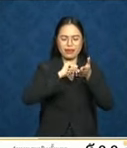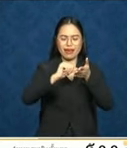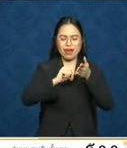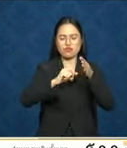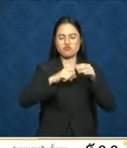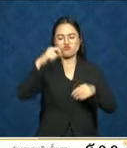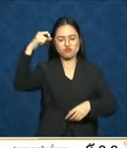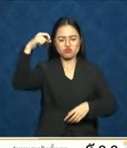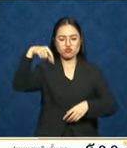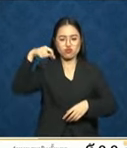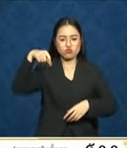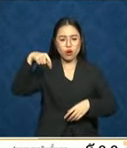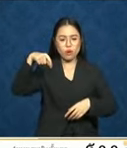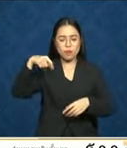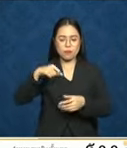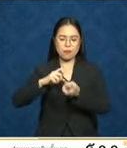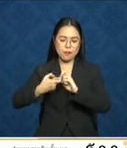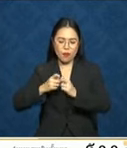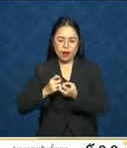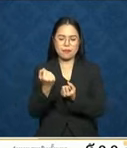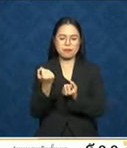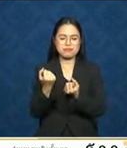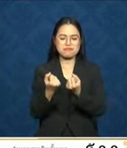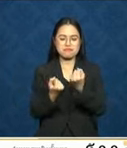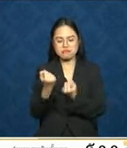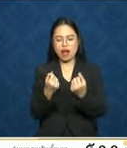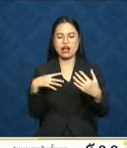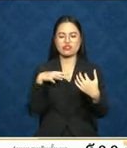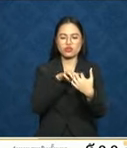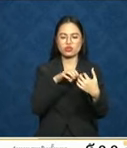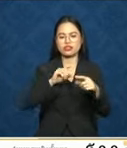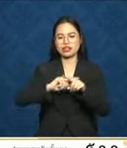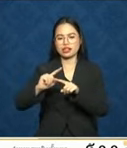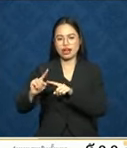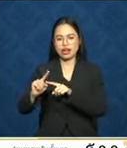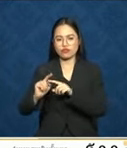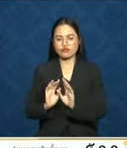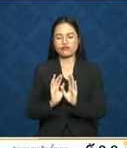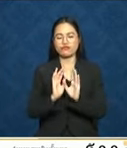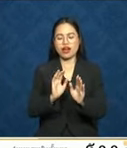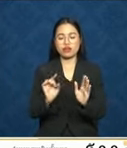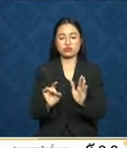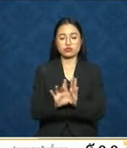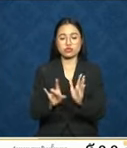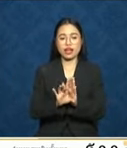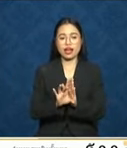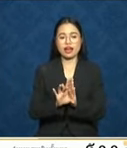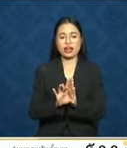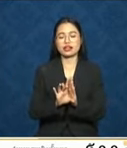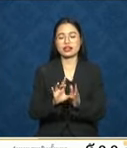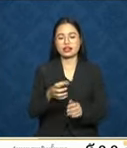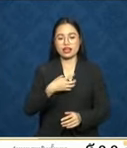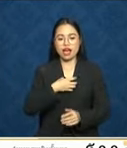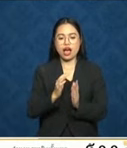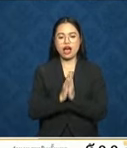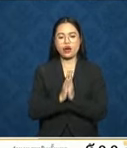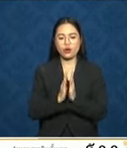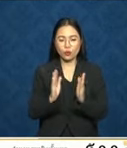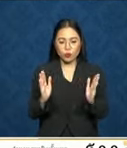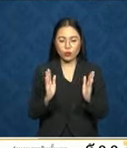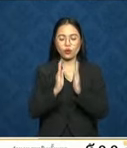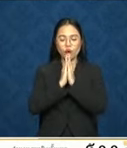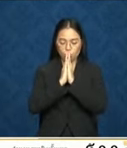แซมนะคะเพื่อป้องกันไม่ให้เกิดอุบัติเหตุกับประชาชนผู้ใช้เส้นทางค่ะและเรื่องสุดท้ายค่ะอยากจะขอขอบพระคุณนะ